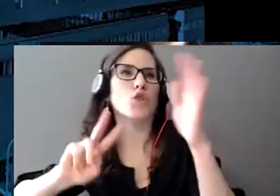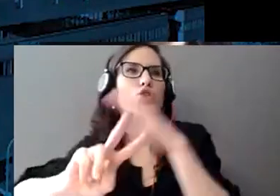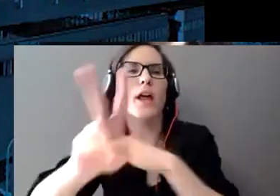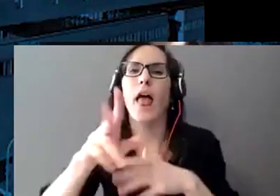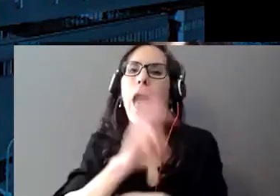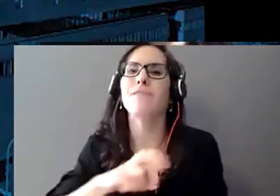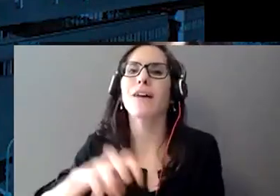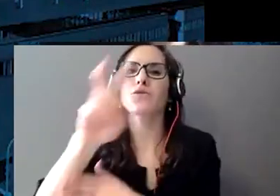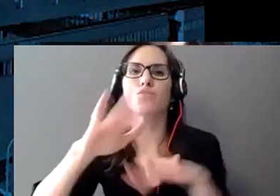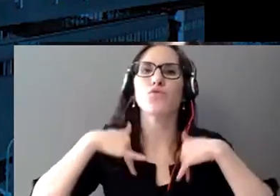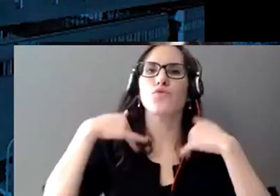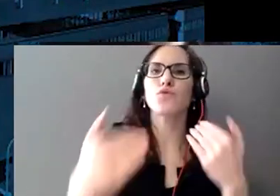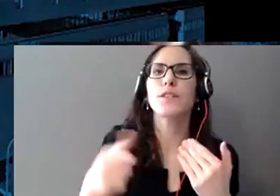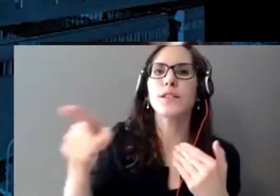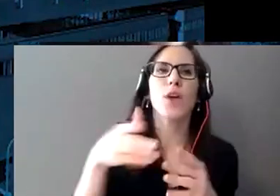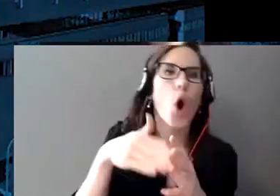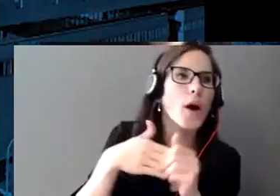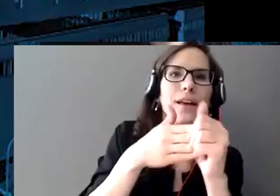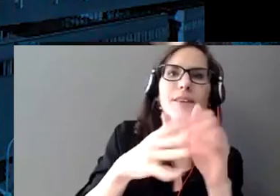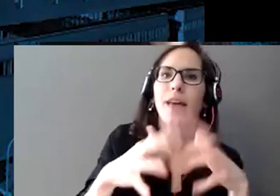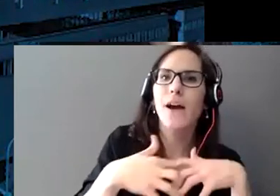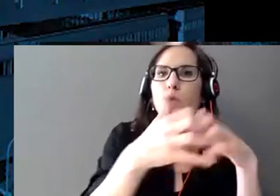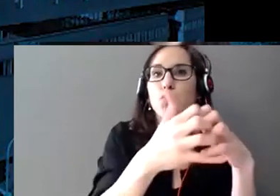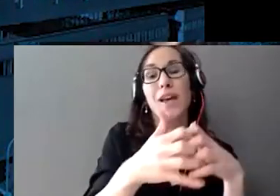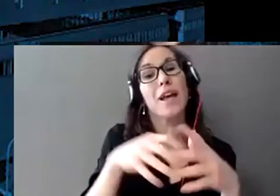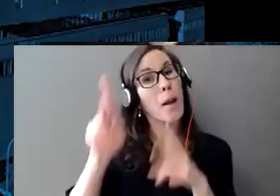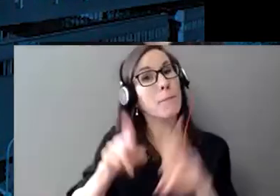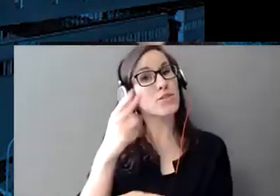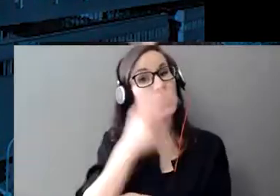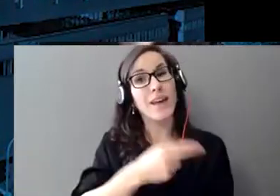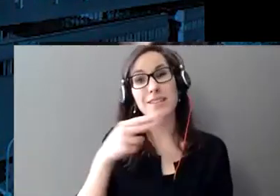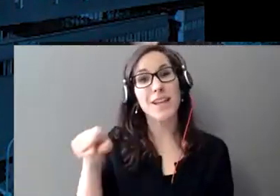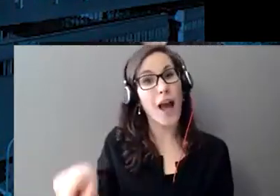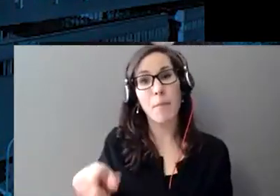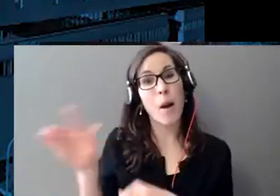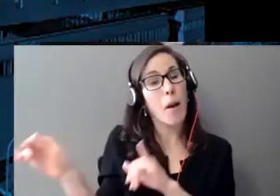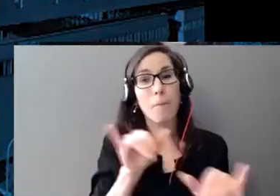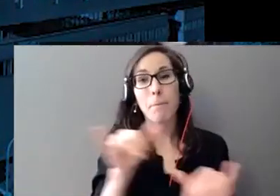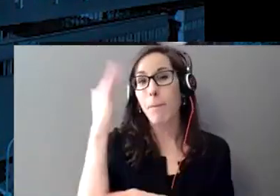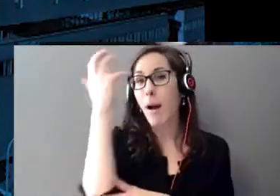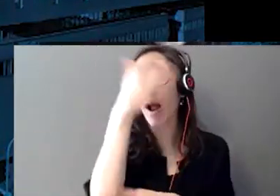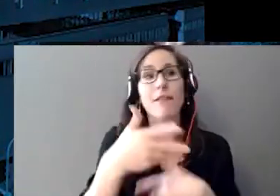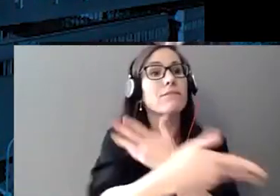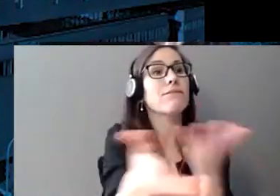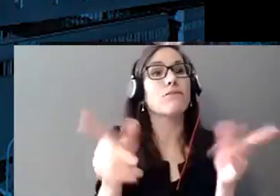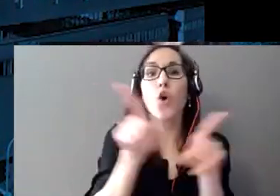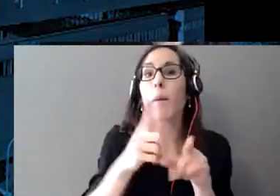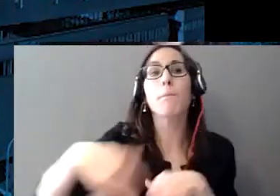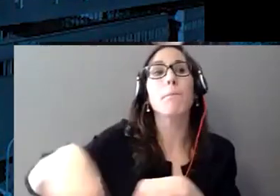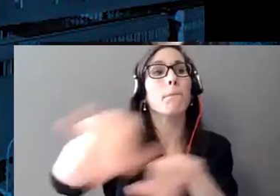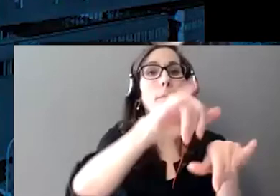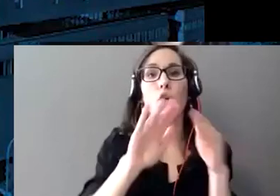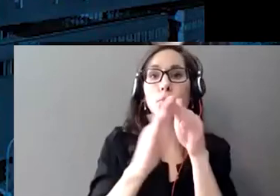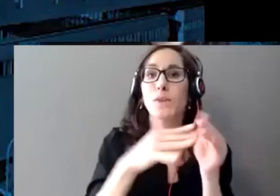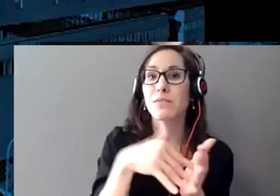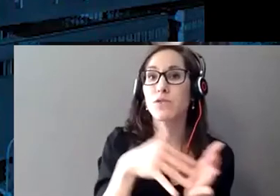orienter et à construire et les personnes en situation de handicap ont les mêmes rêves que le reste de la communauté étudiante par contre un enjeu